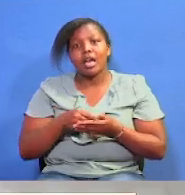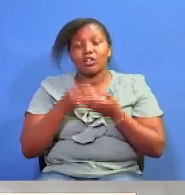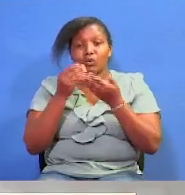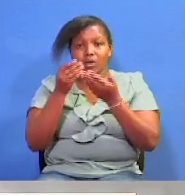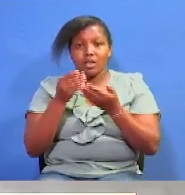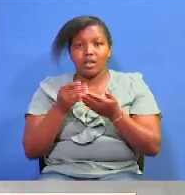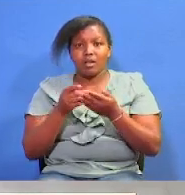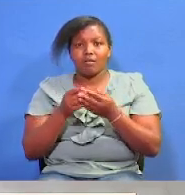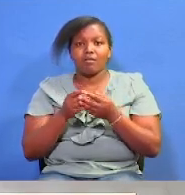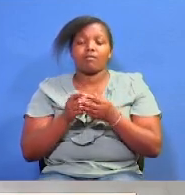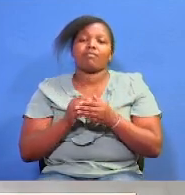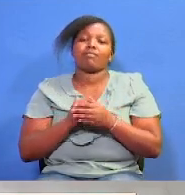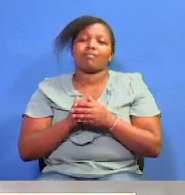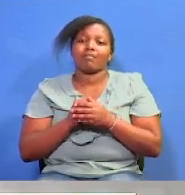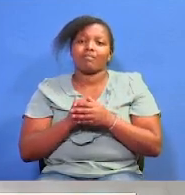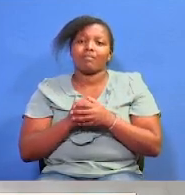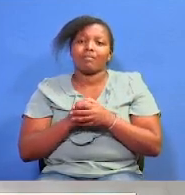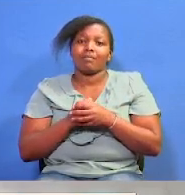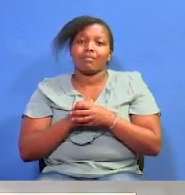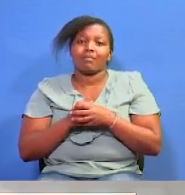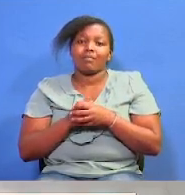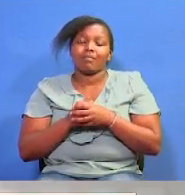kusambaza pesa hizo kwa wazee wote.